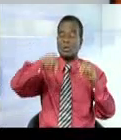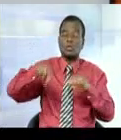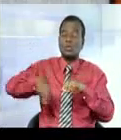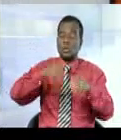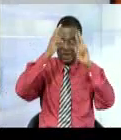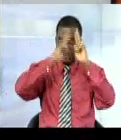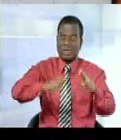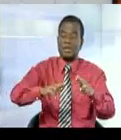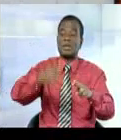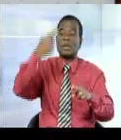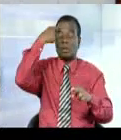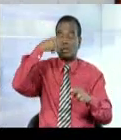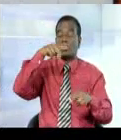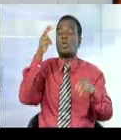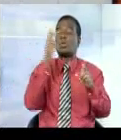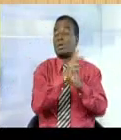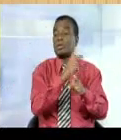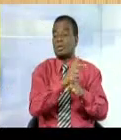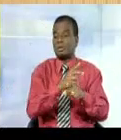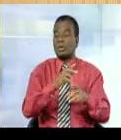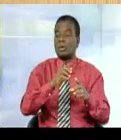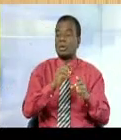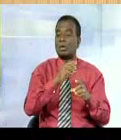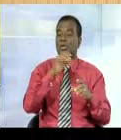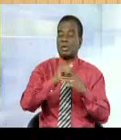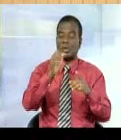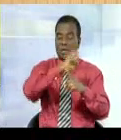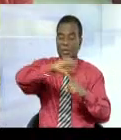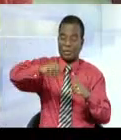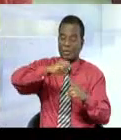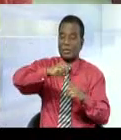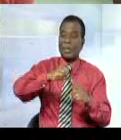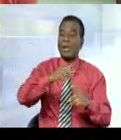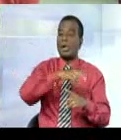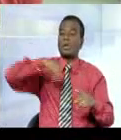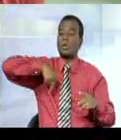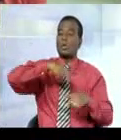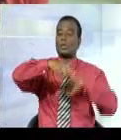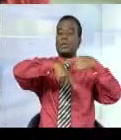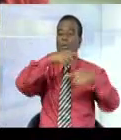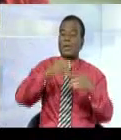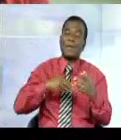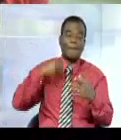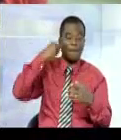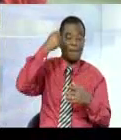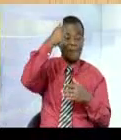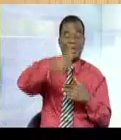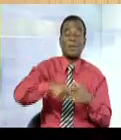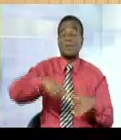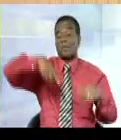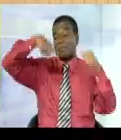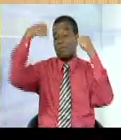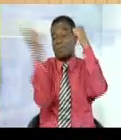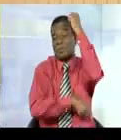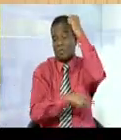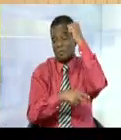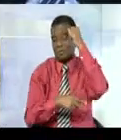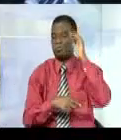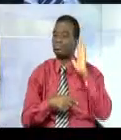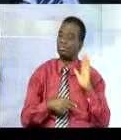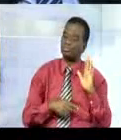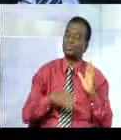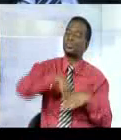respecter pour préserver cet environnement. Nous avons sensibilisé sur ce sujet parce que nous allons bientôt passer à la phase de